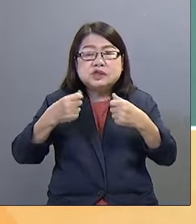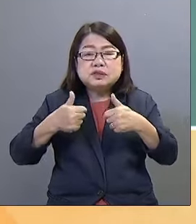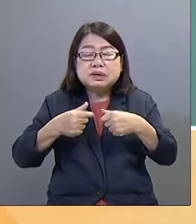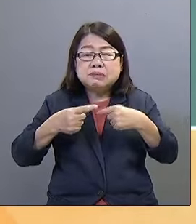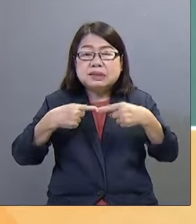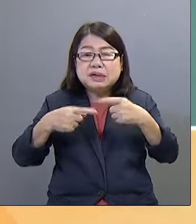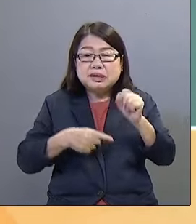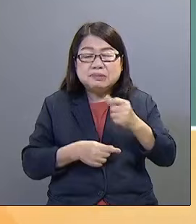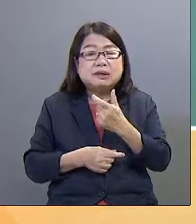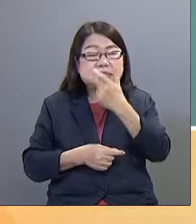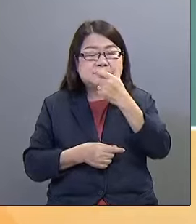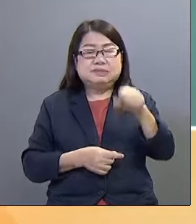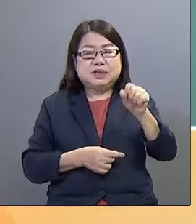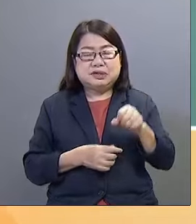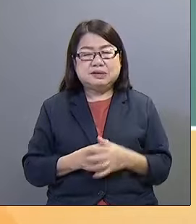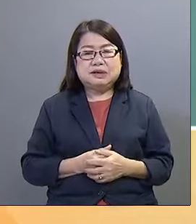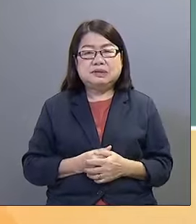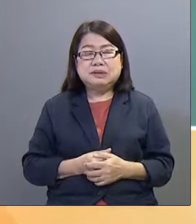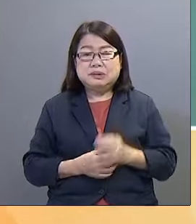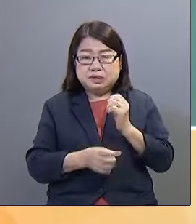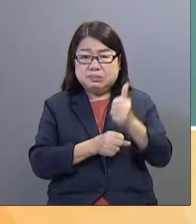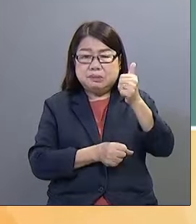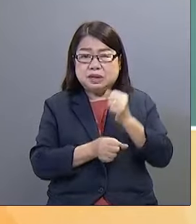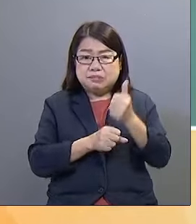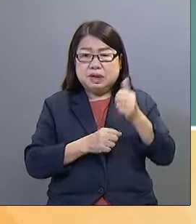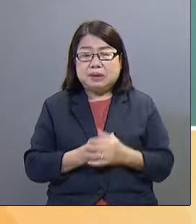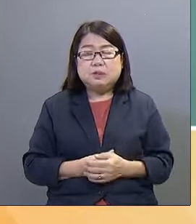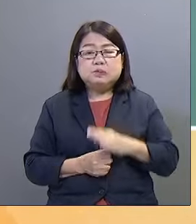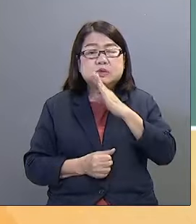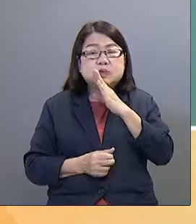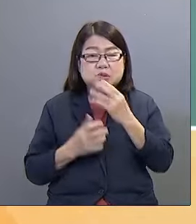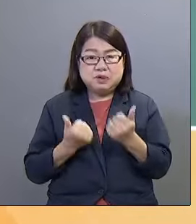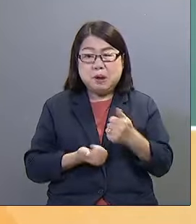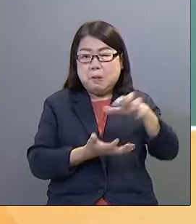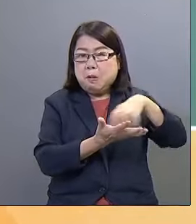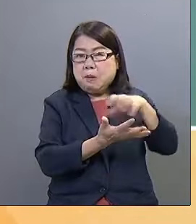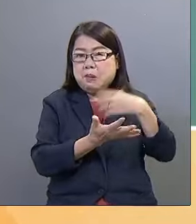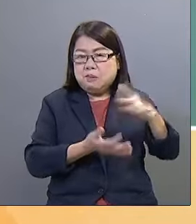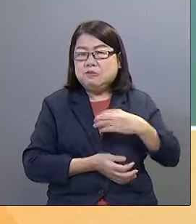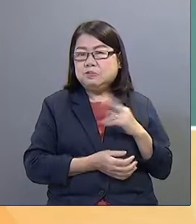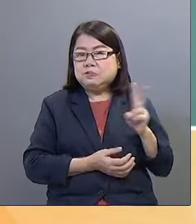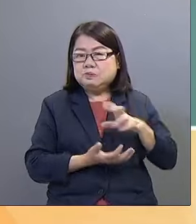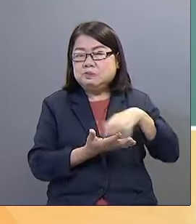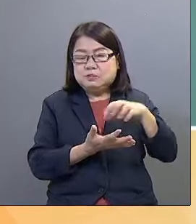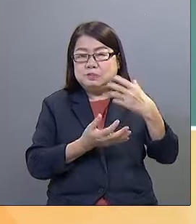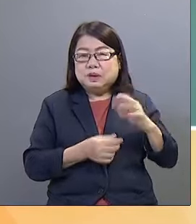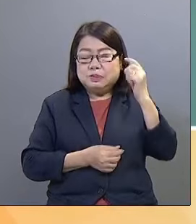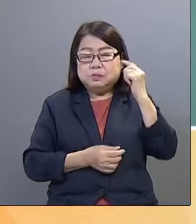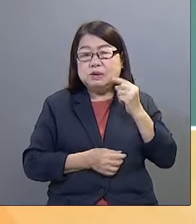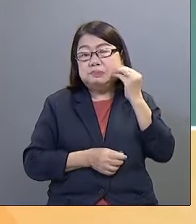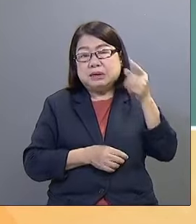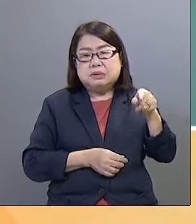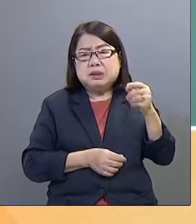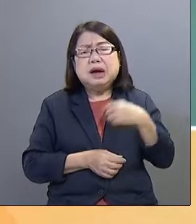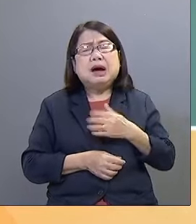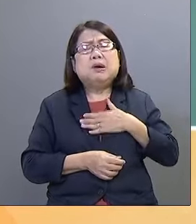ใช่ครับแล้วกคือ สามารถไปทำไดเลยไ are you?วันนี้ฟังชุมูต เรา 2 คนพูวี้้วอาปหาคนที่บ้างทมี่ปั